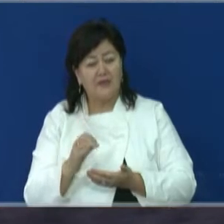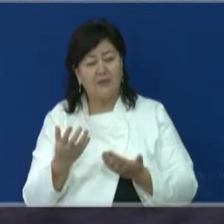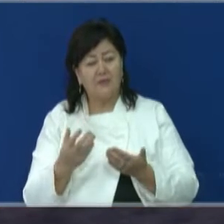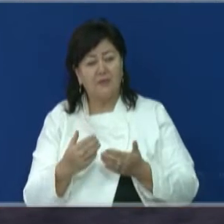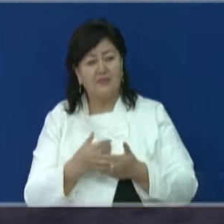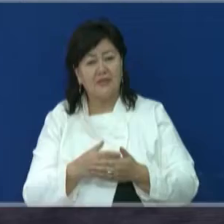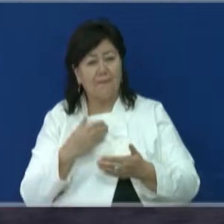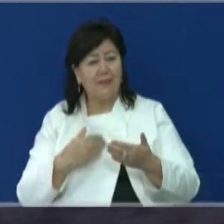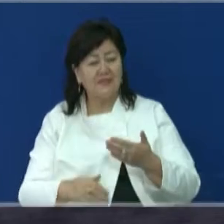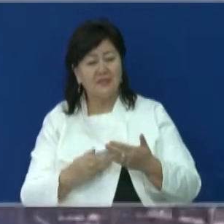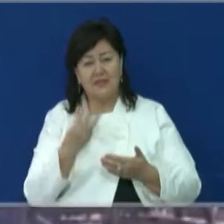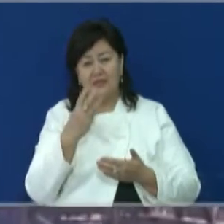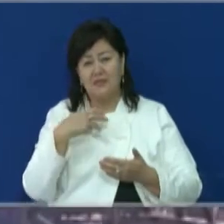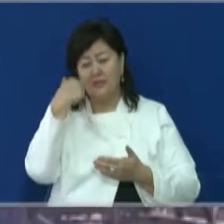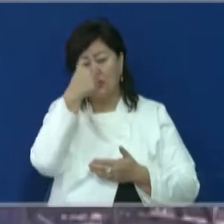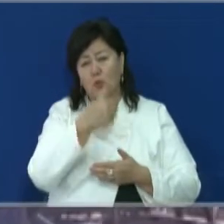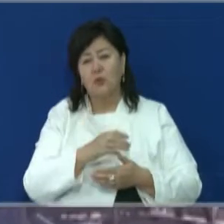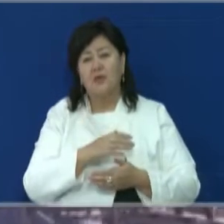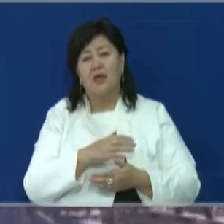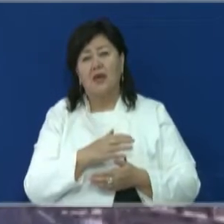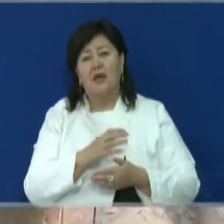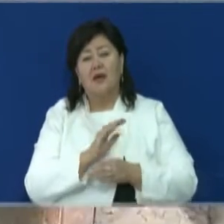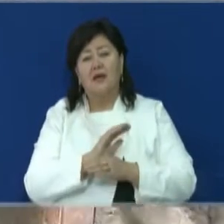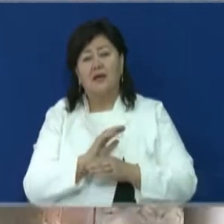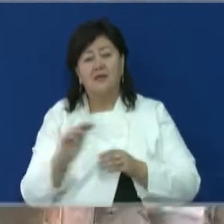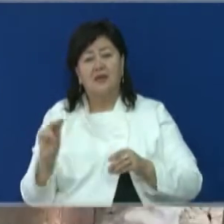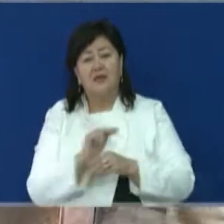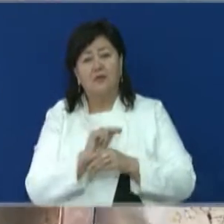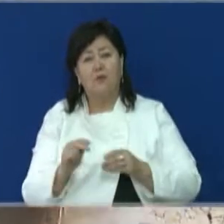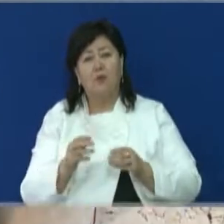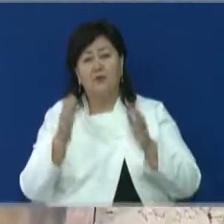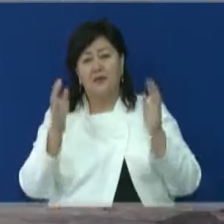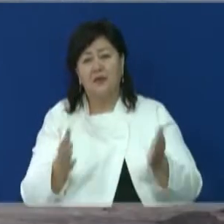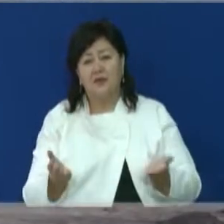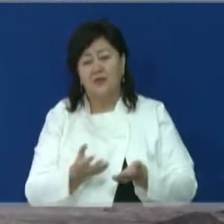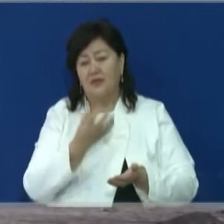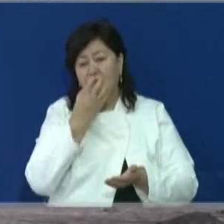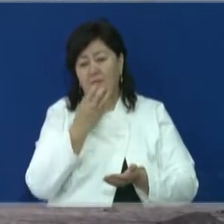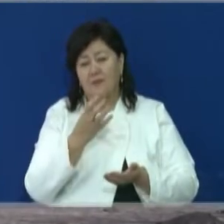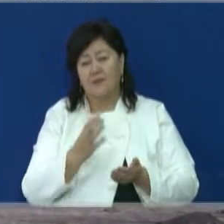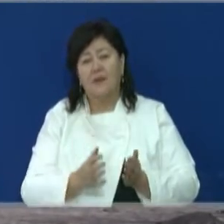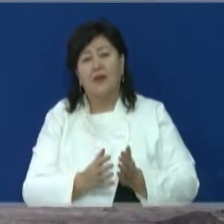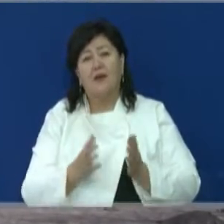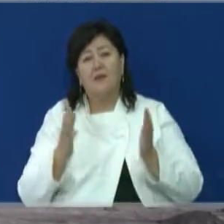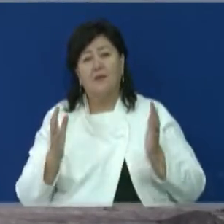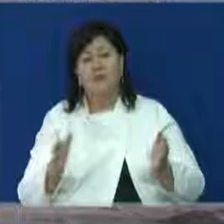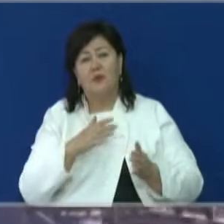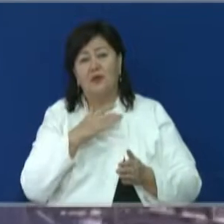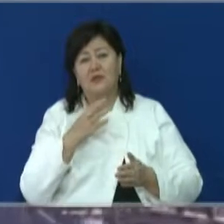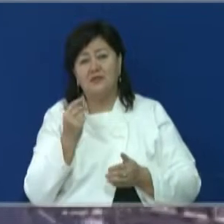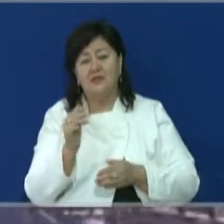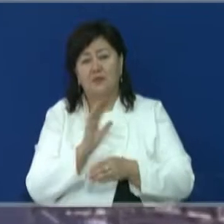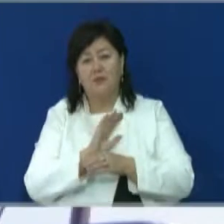жылда оларды жөндеуге қаражат жеткілікті бөлінген. Қазір жылу коммунэнерго кәсіпорны қызметкерлерінің жалақысын көтеру мәселесі